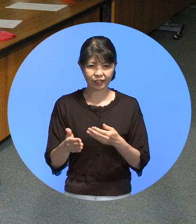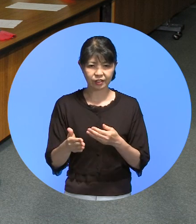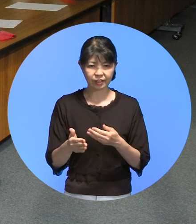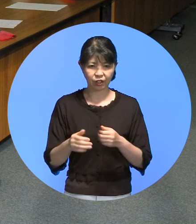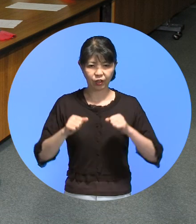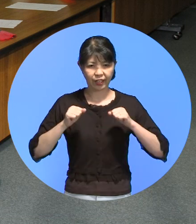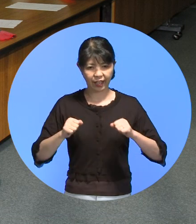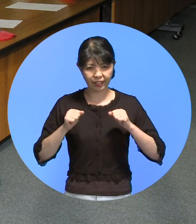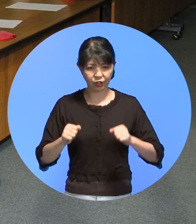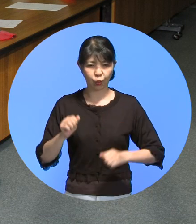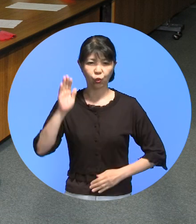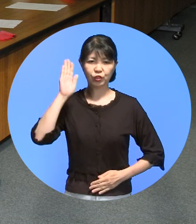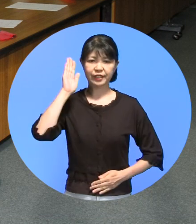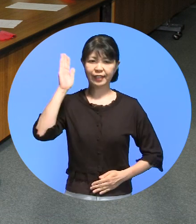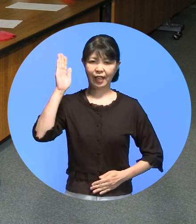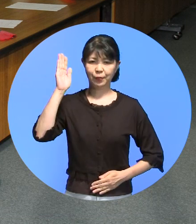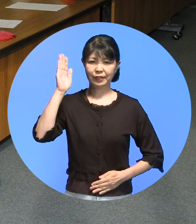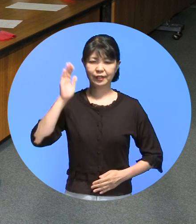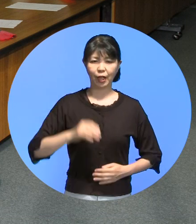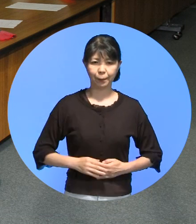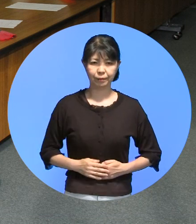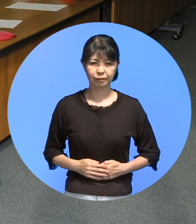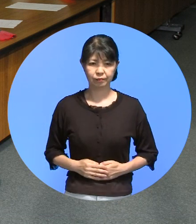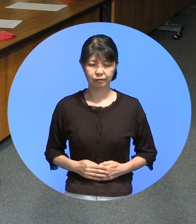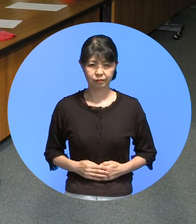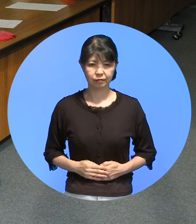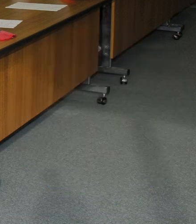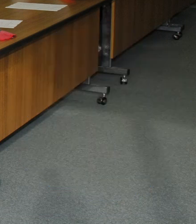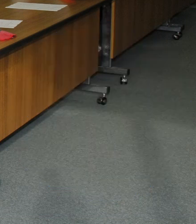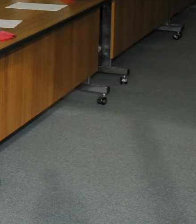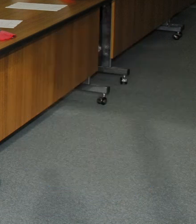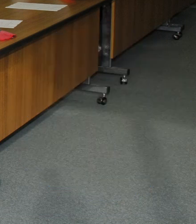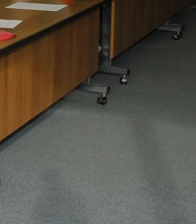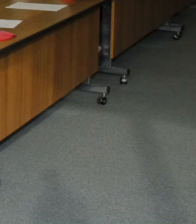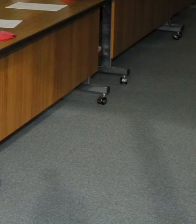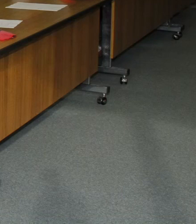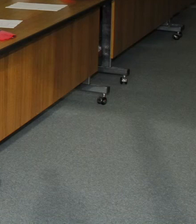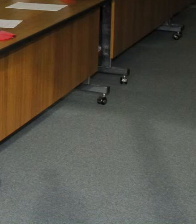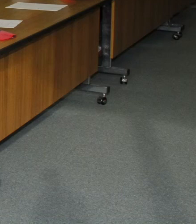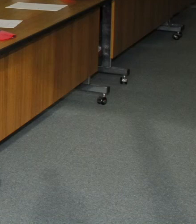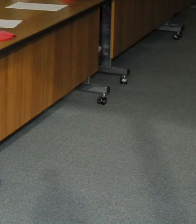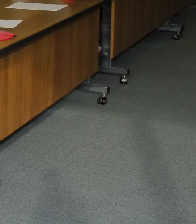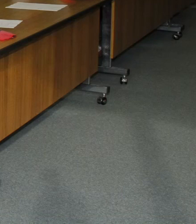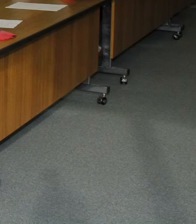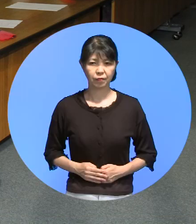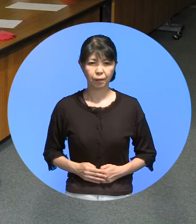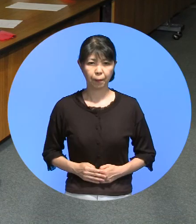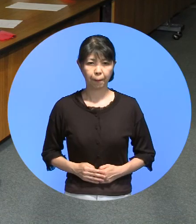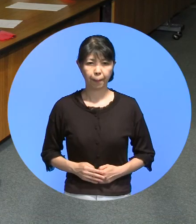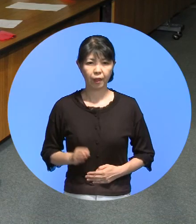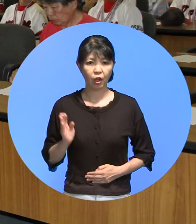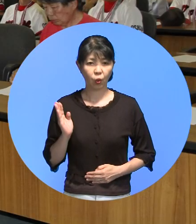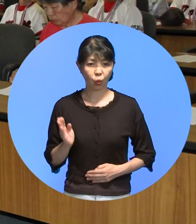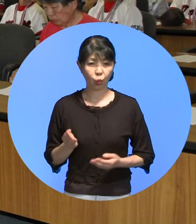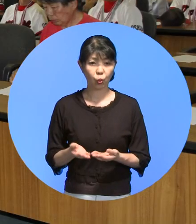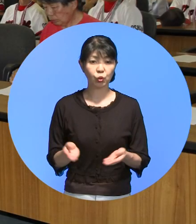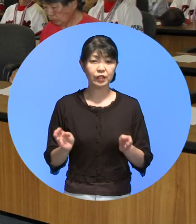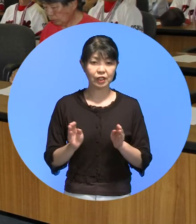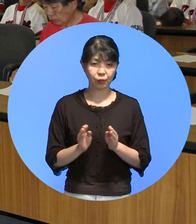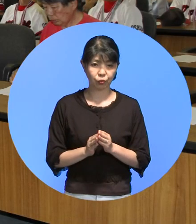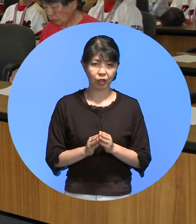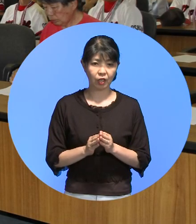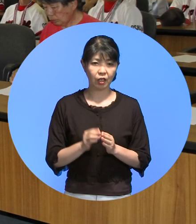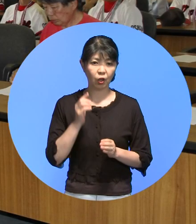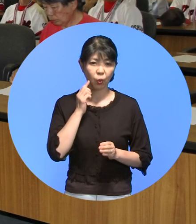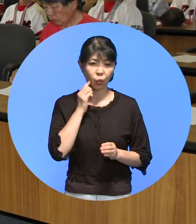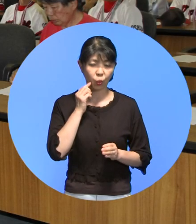と選手34人が市役所を訪れ、後藤市長に大会での健闘を誓いました。同チ